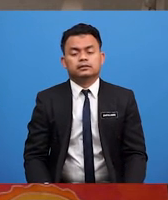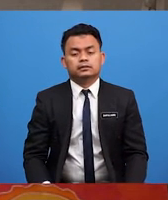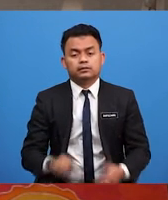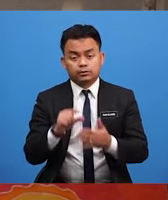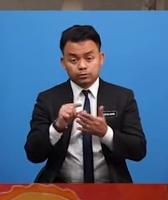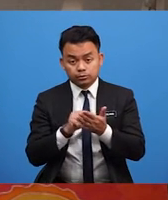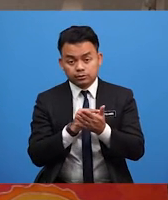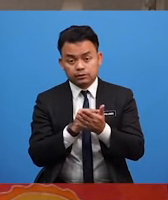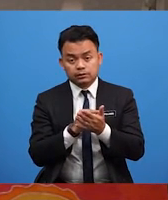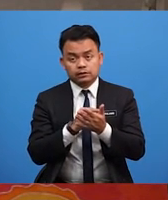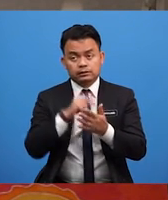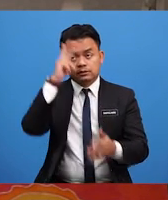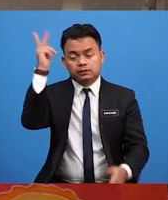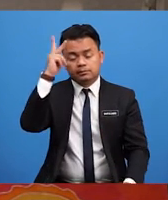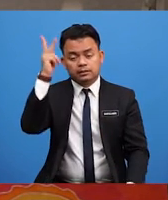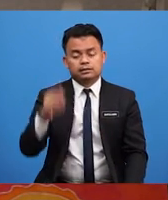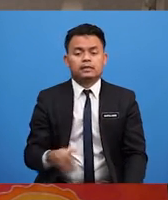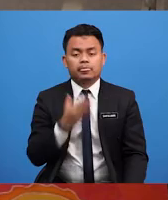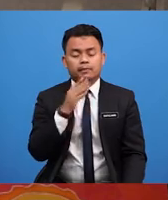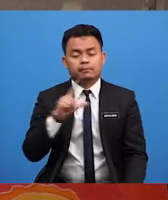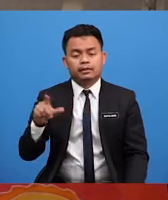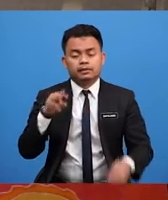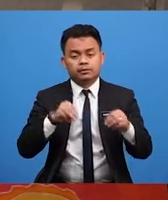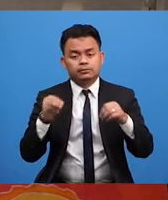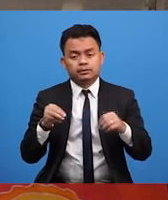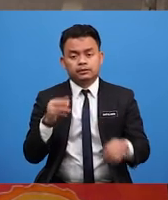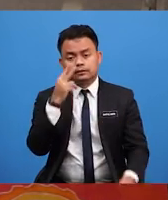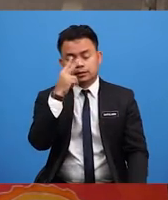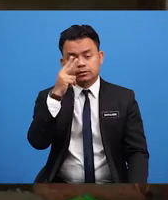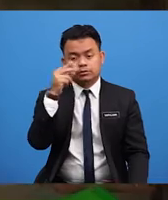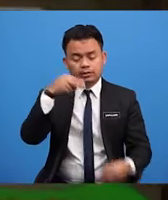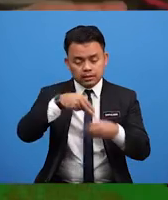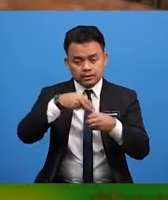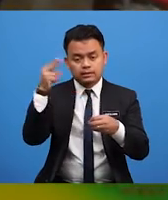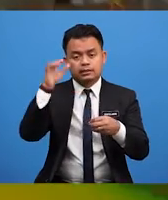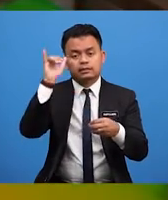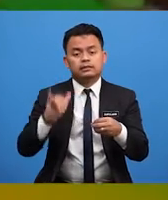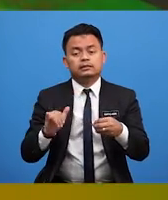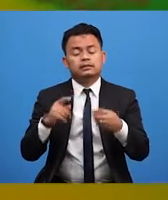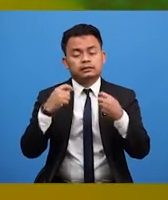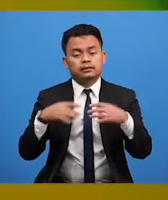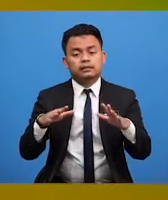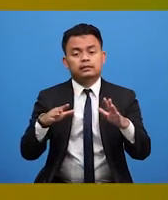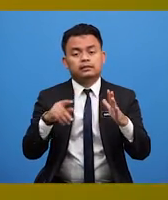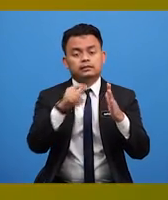murid-murid. Mari kita lihat hasil yang telah diterap sebentar tadi.